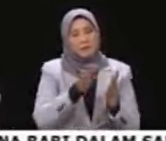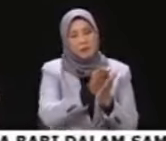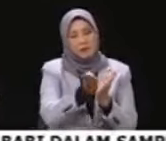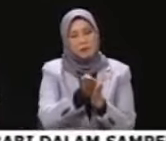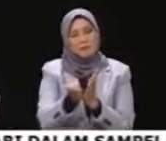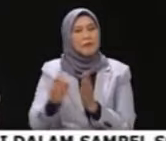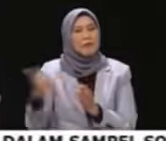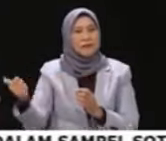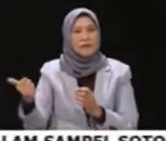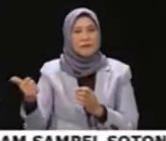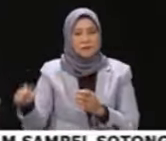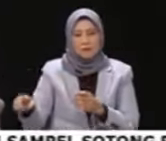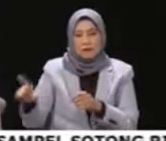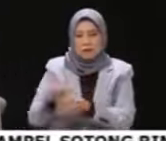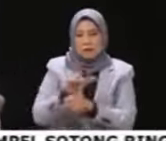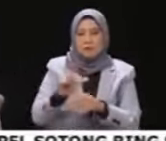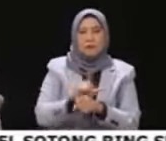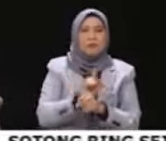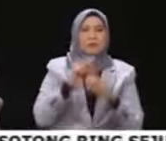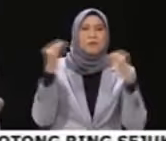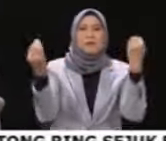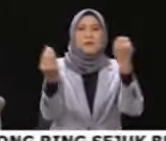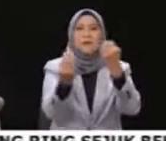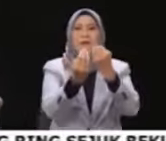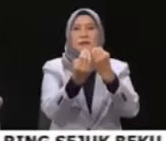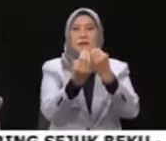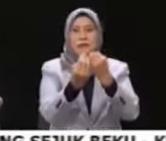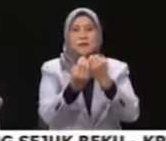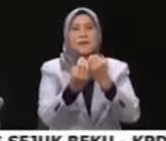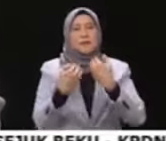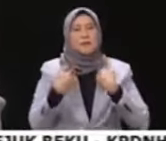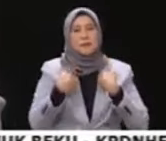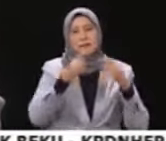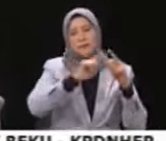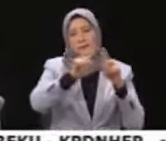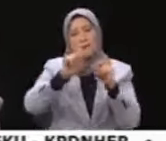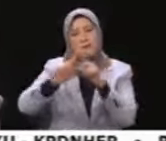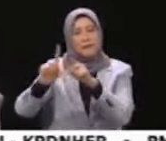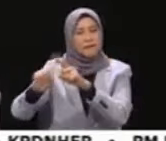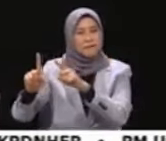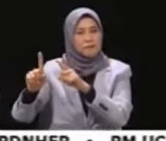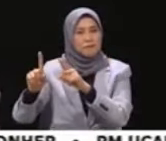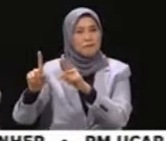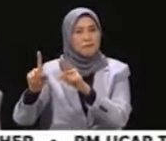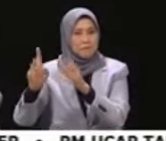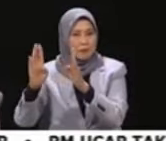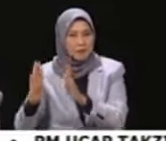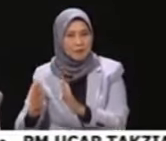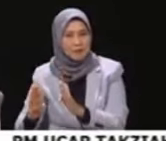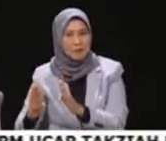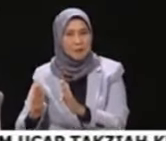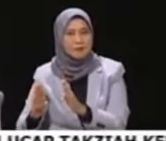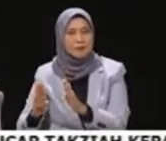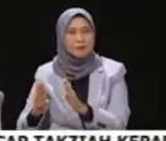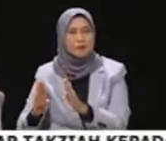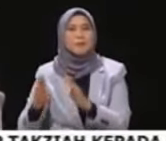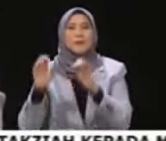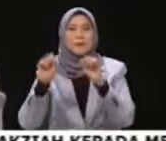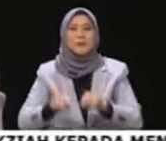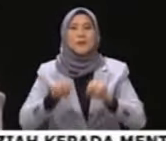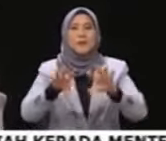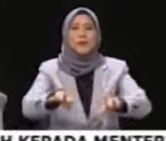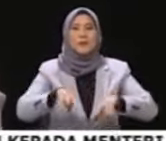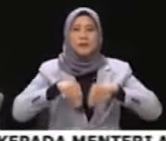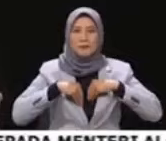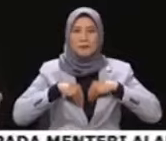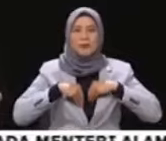mazhab-mazhab yang lain, dia agak complicated masyarakat yang terdiri dari kalangan mati rasa sebagainya. Itu benda-benda yang boleh kita terima untuk